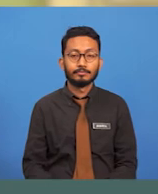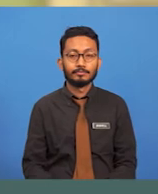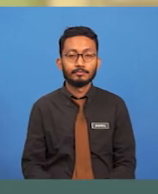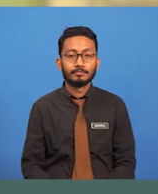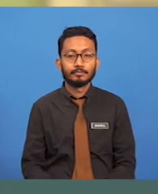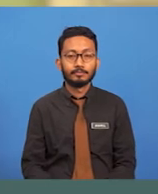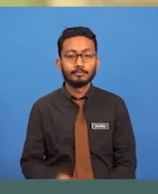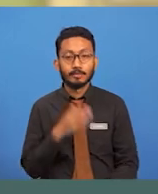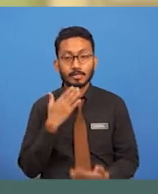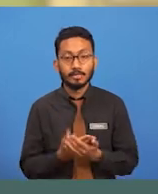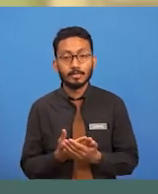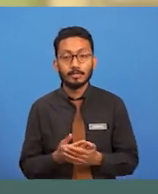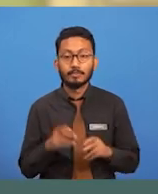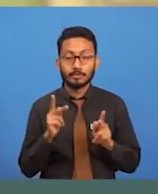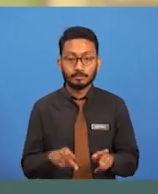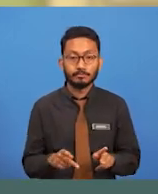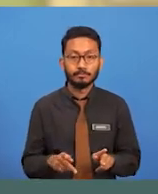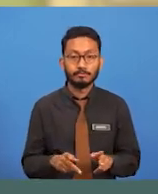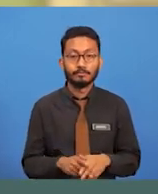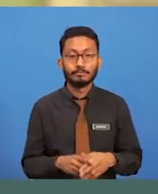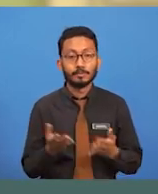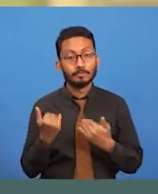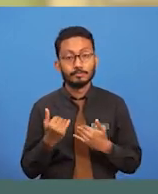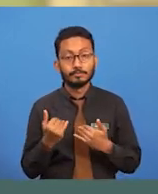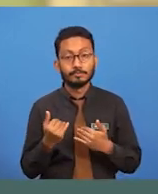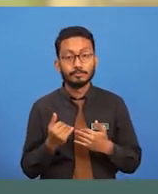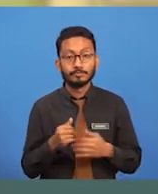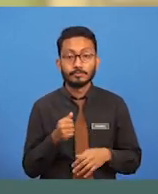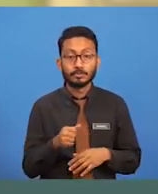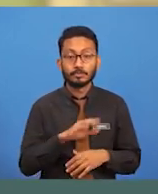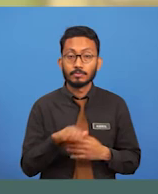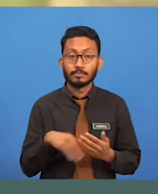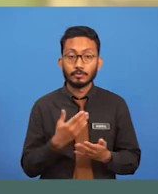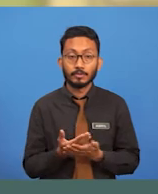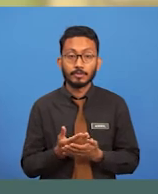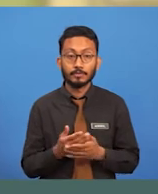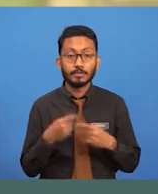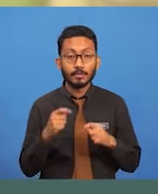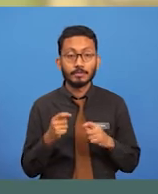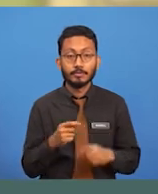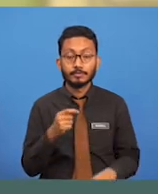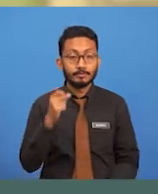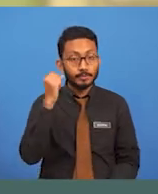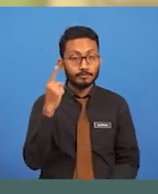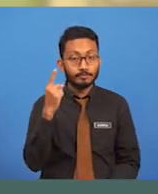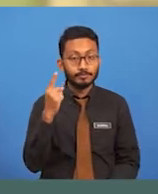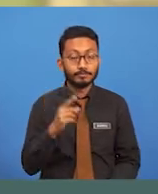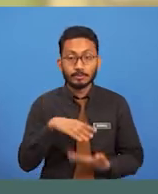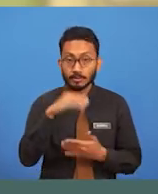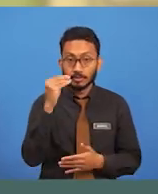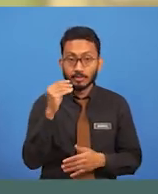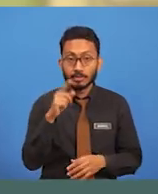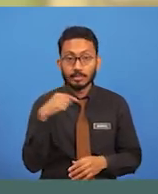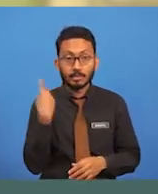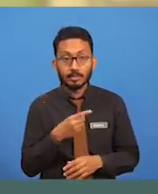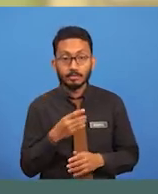Baiklah, para pelajar, diharap anda semua telah memahami pelajaran kita pada